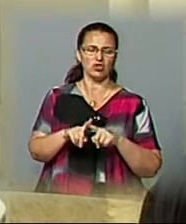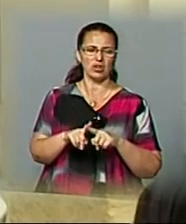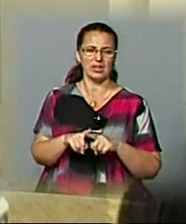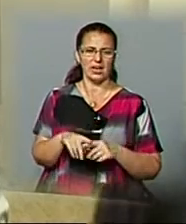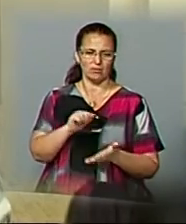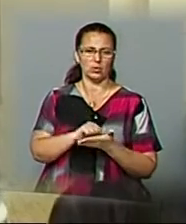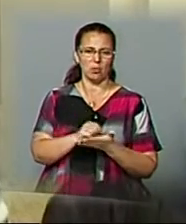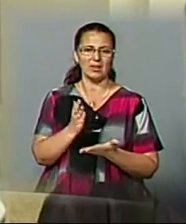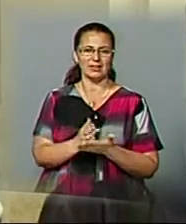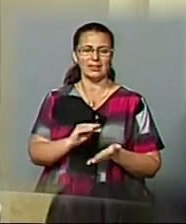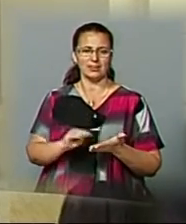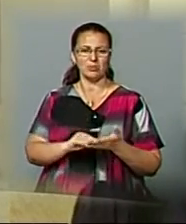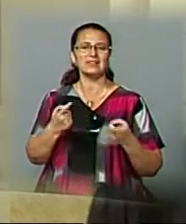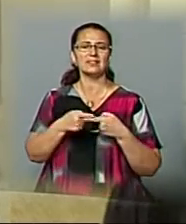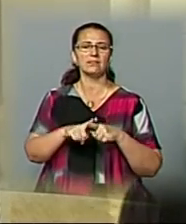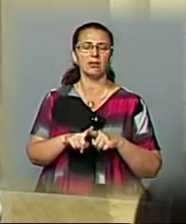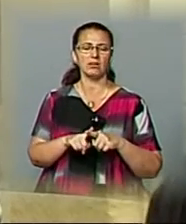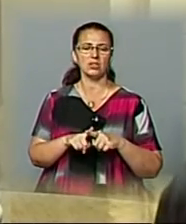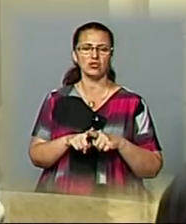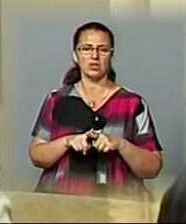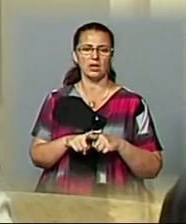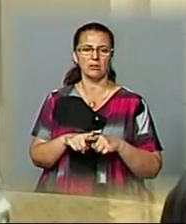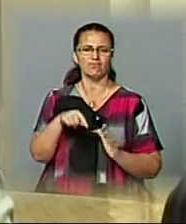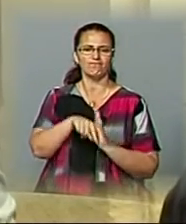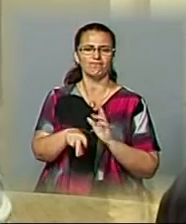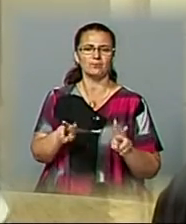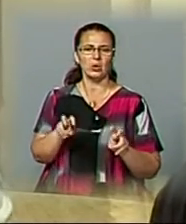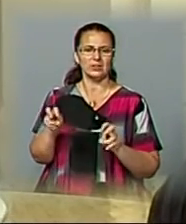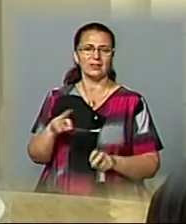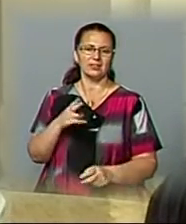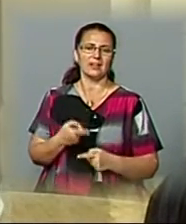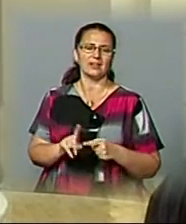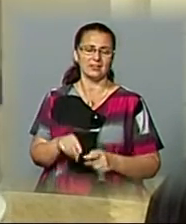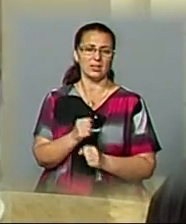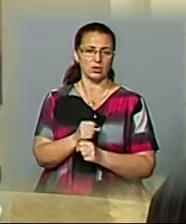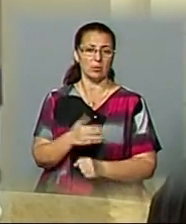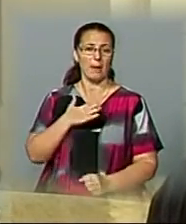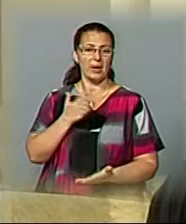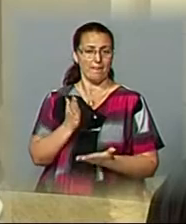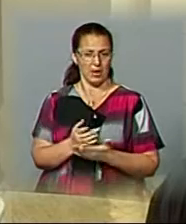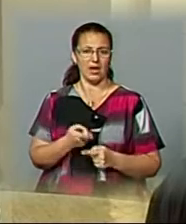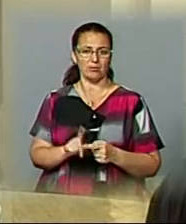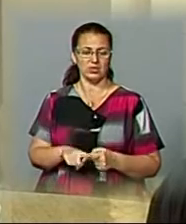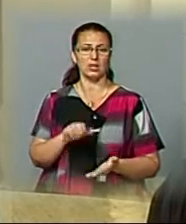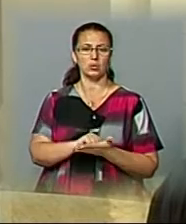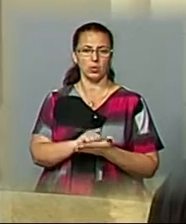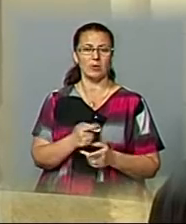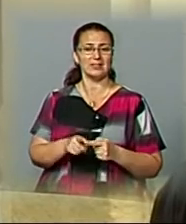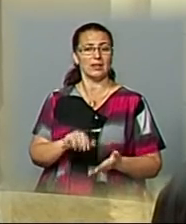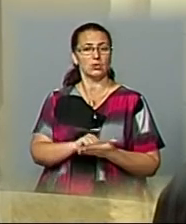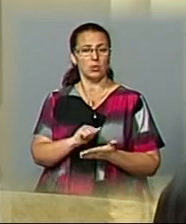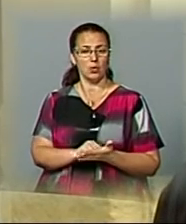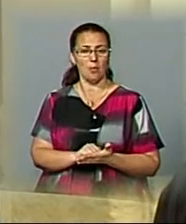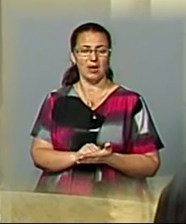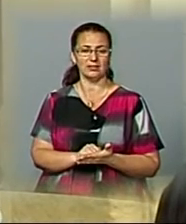в документі, є такі самі технічні власне поняття, як це має здійснюватись. Тобто ми це маємо, відповідно, що цей документ, він іде